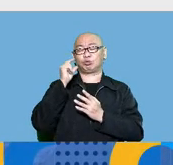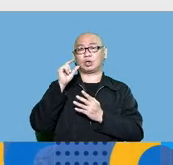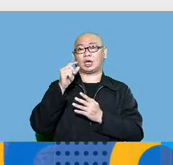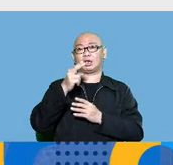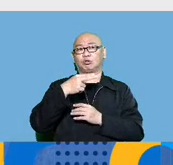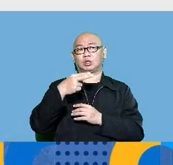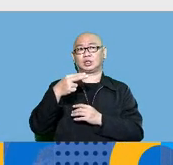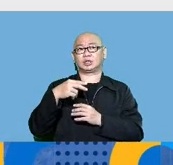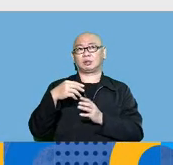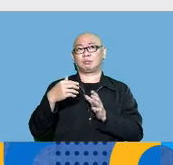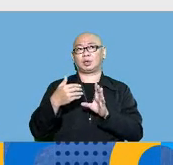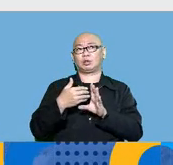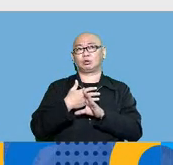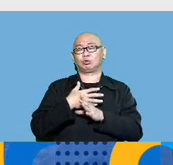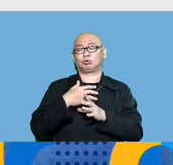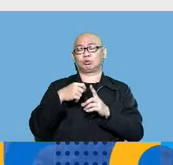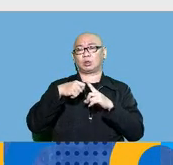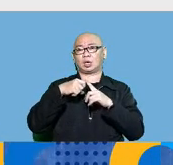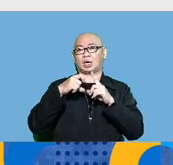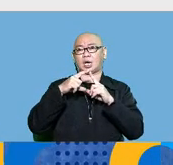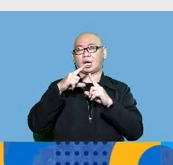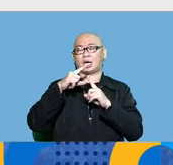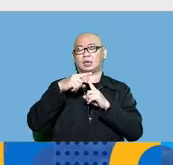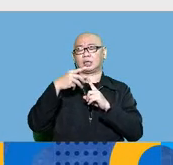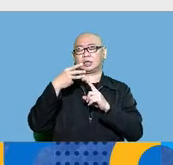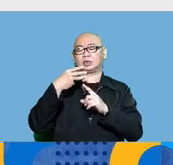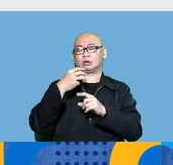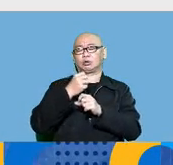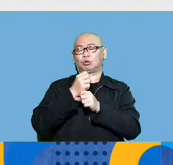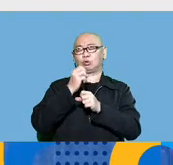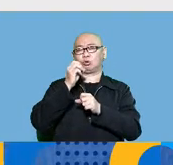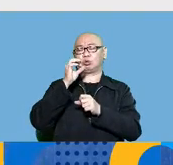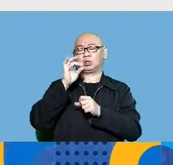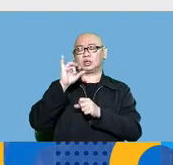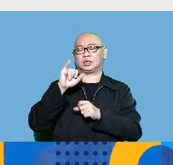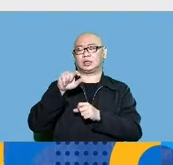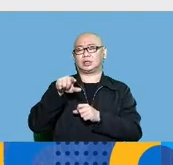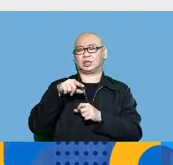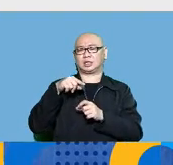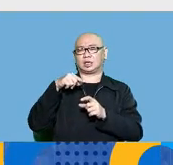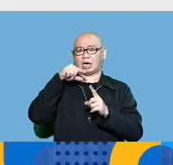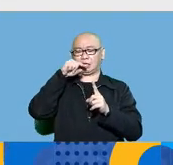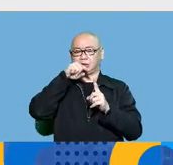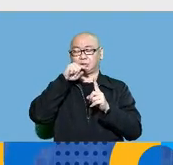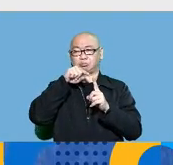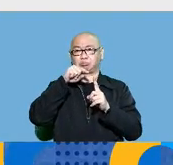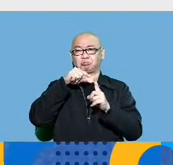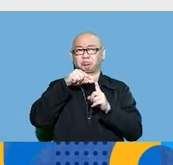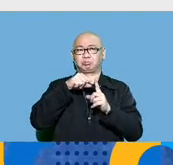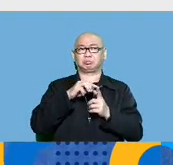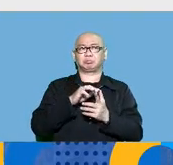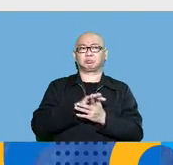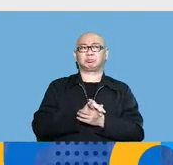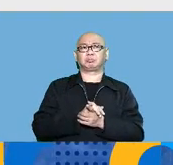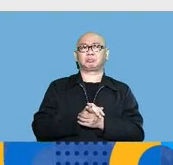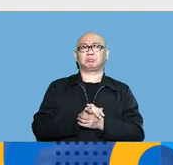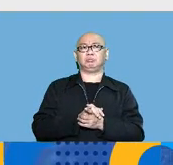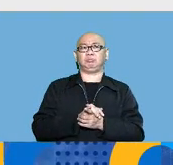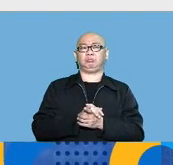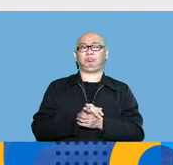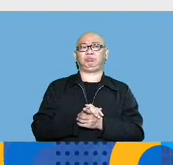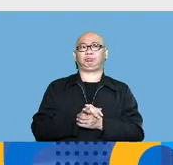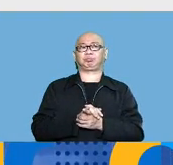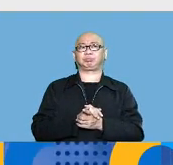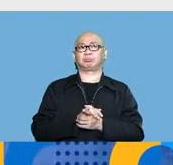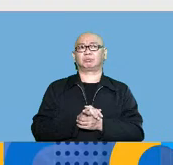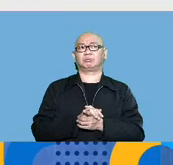Indonesia, masuk kategori keterancaman IUCN dan CITES. Dari keanekaragaman hayati spesies, kita bisa